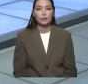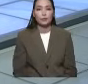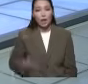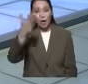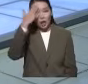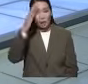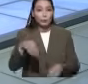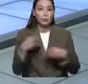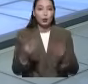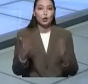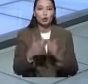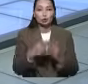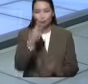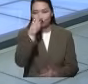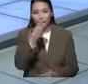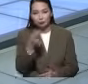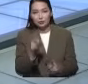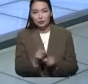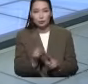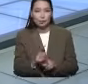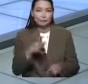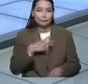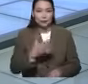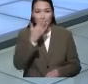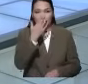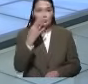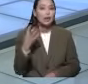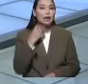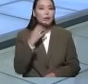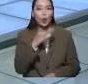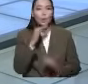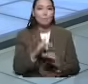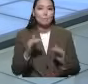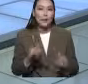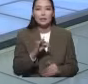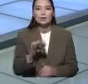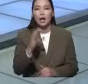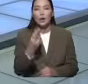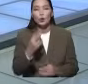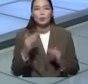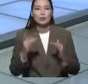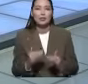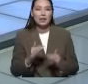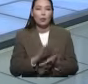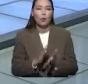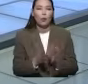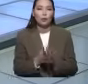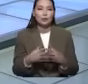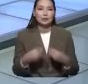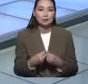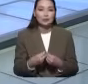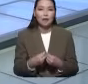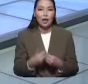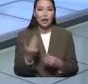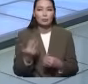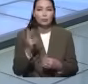Әкімдік берген үйде сасық иіске тұншығып отырмыз. Қызылордалық көп балалы және әлеуметтік жағдай төмен отбасыларға берілген баспанада